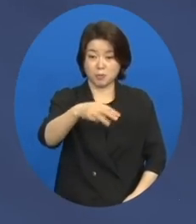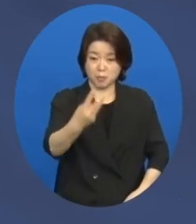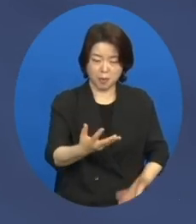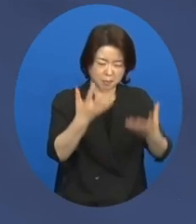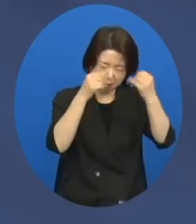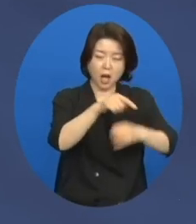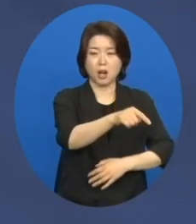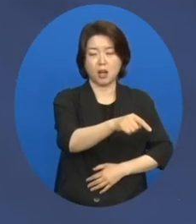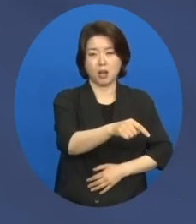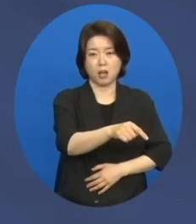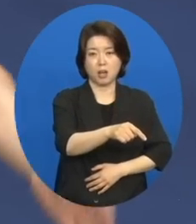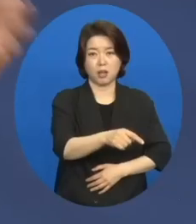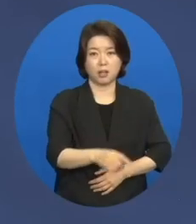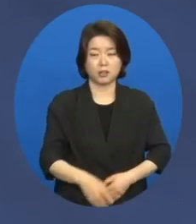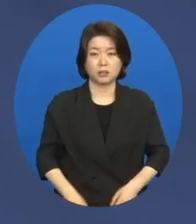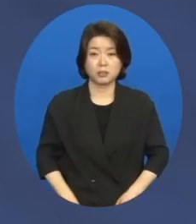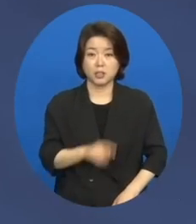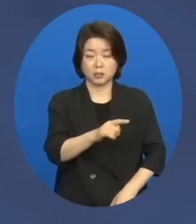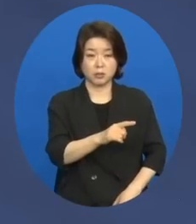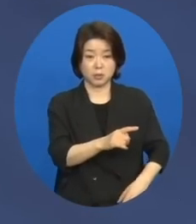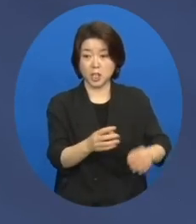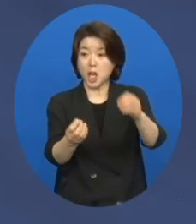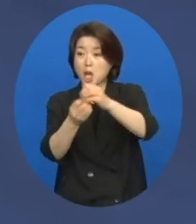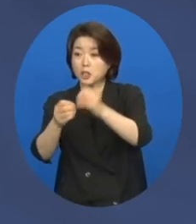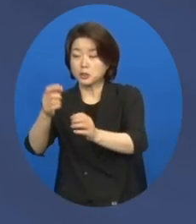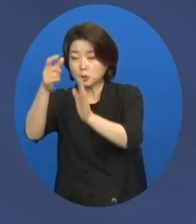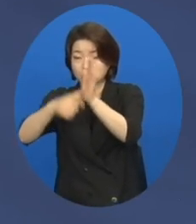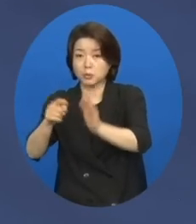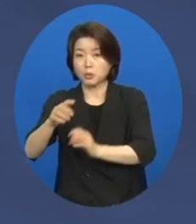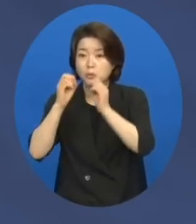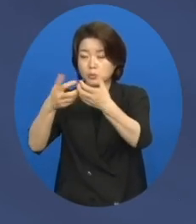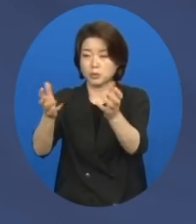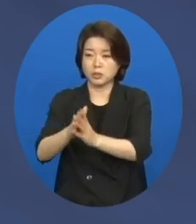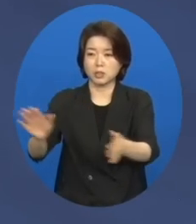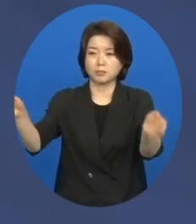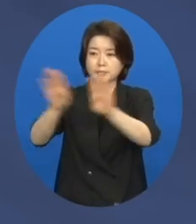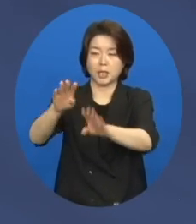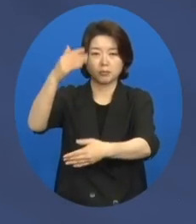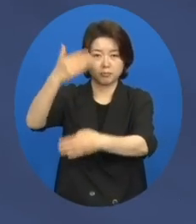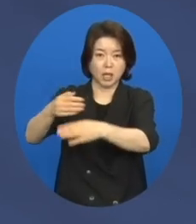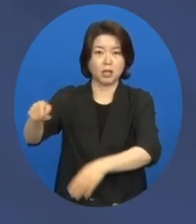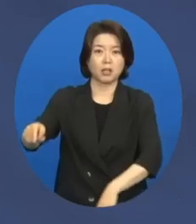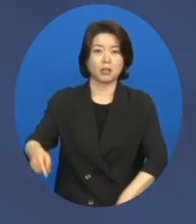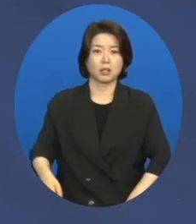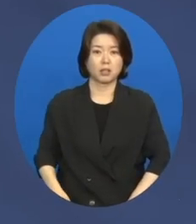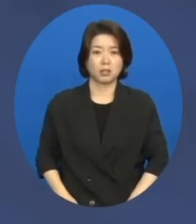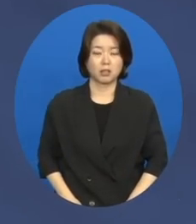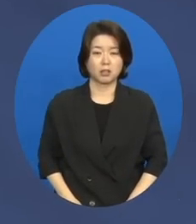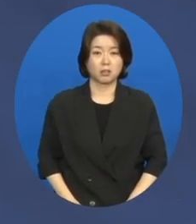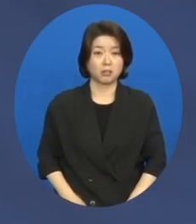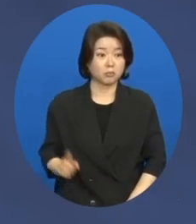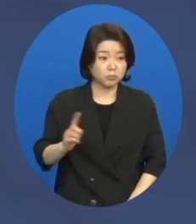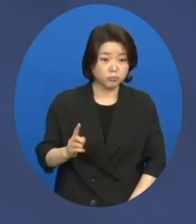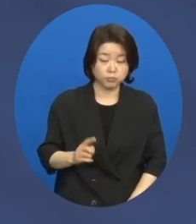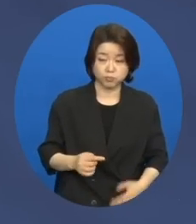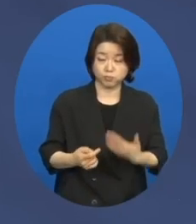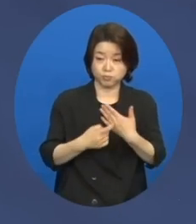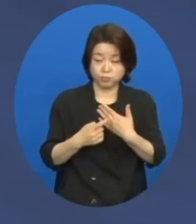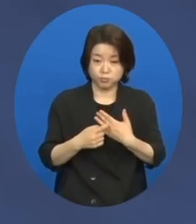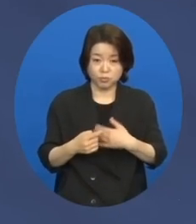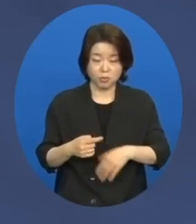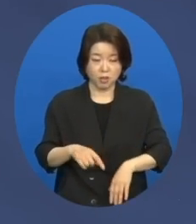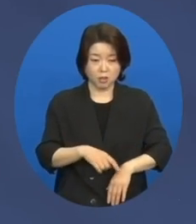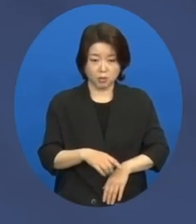멤버들이. 거기 정통교단의 선교단체들 다 문 닫았어요. 아니 멀쩡한 복음을